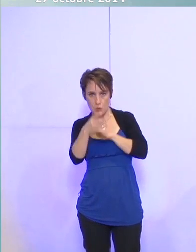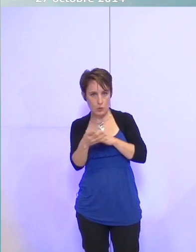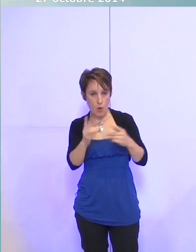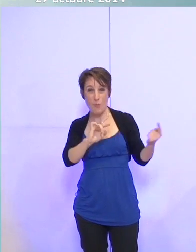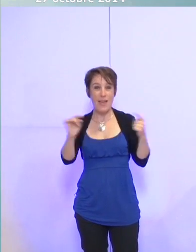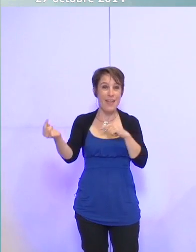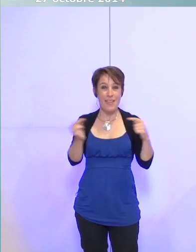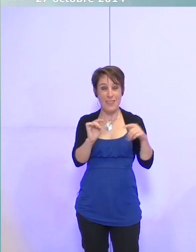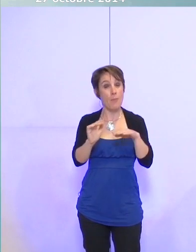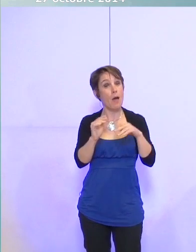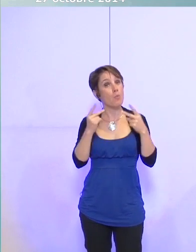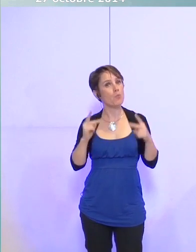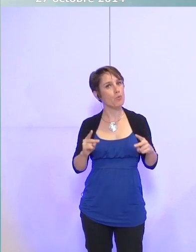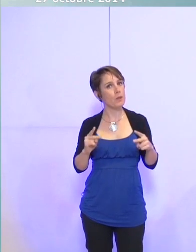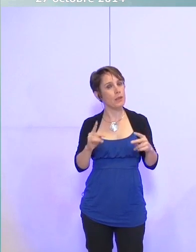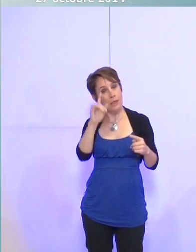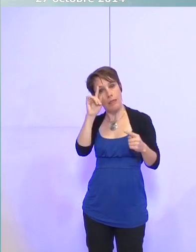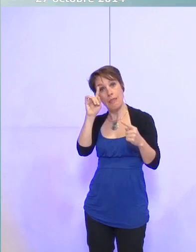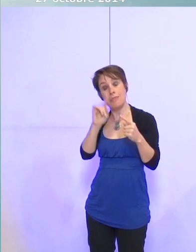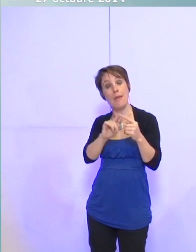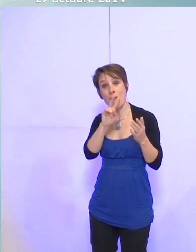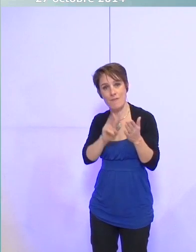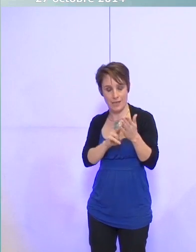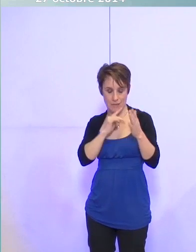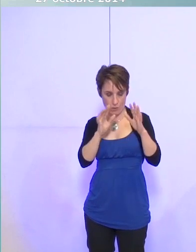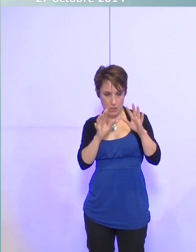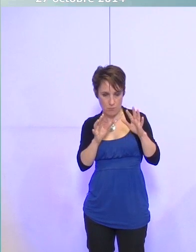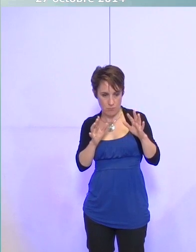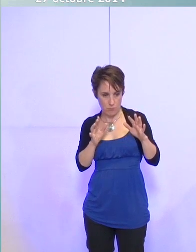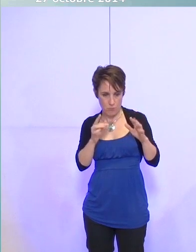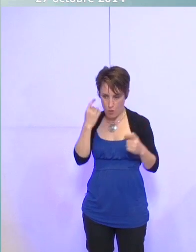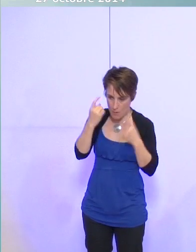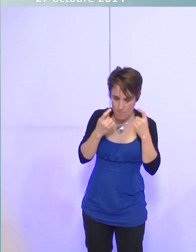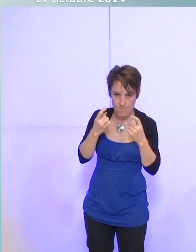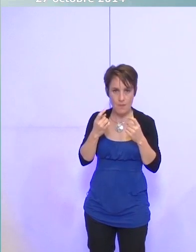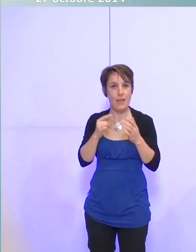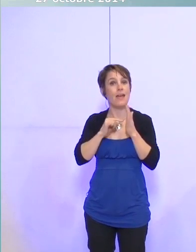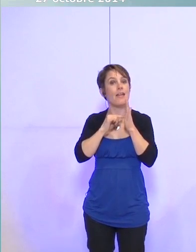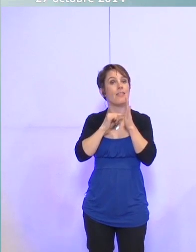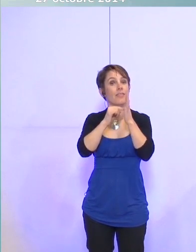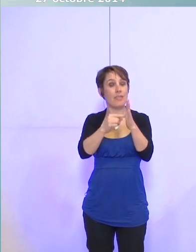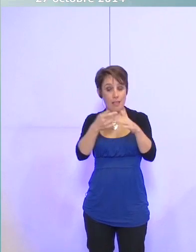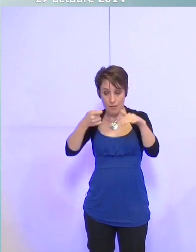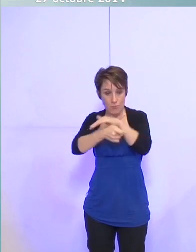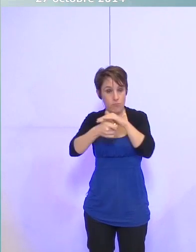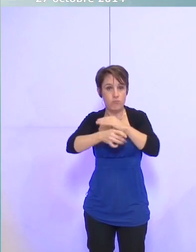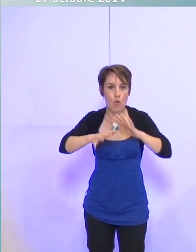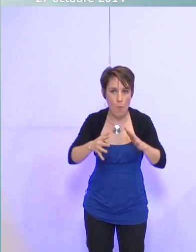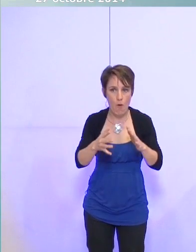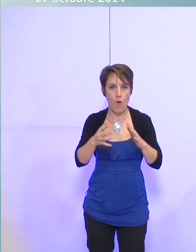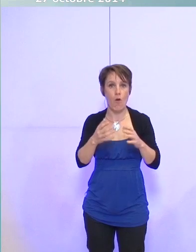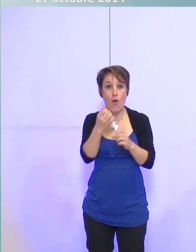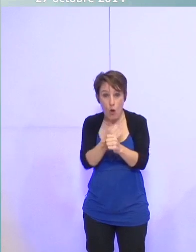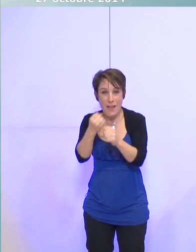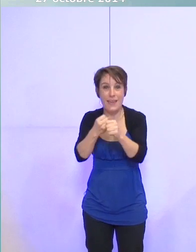porte sur les vrais éléments, à savoir comment sortir de cette situation en termes de financement de la dette, quelle position en termes de création